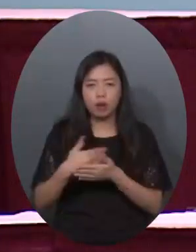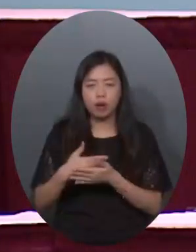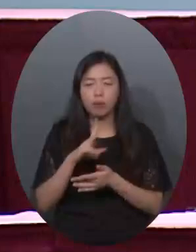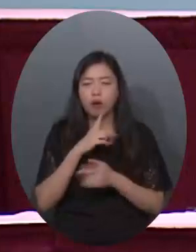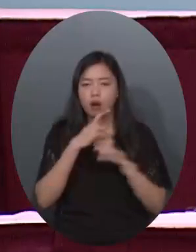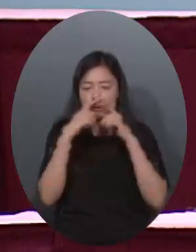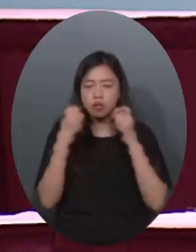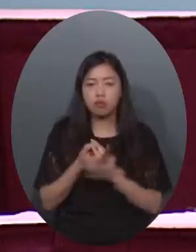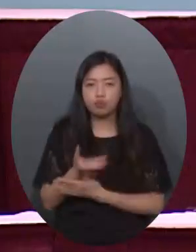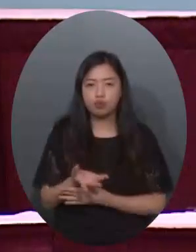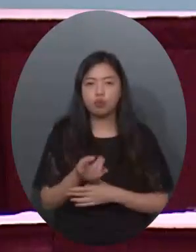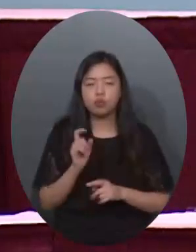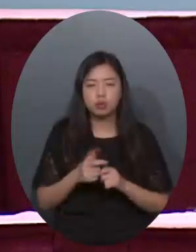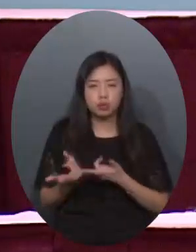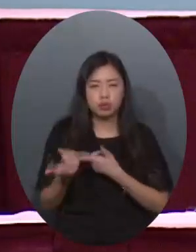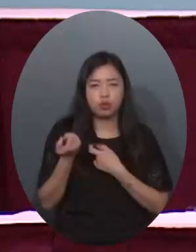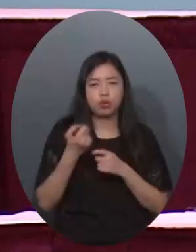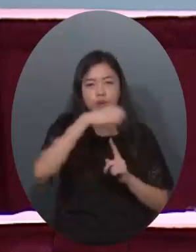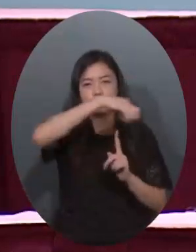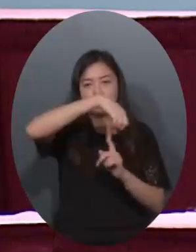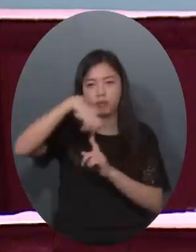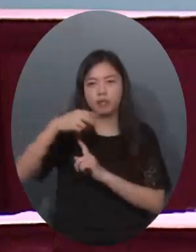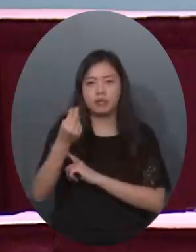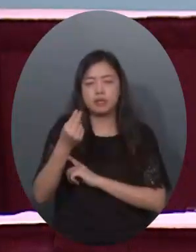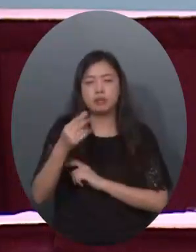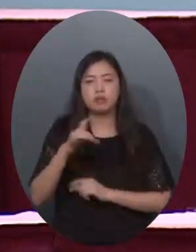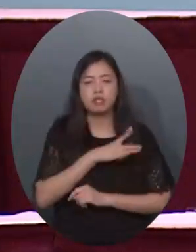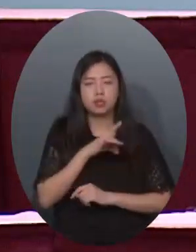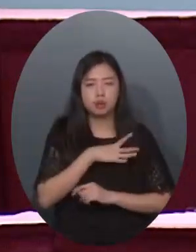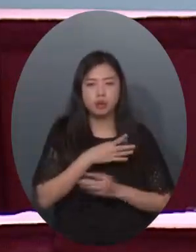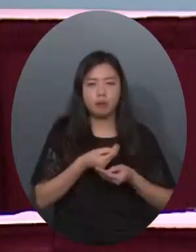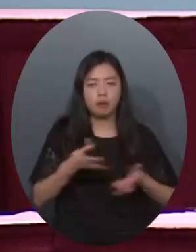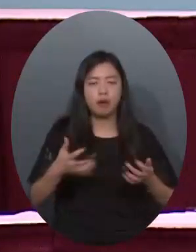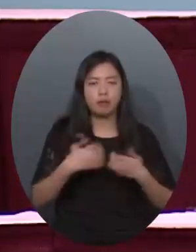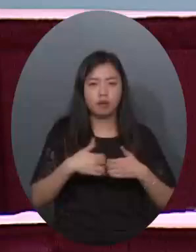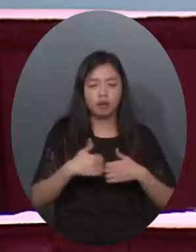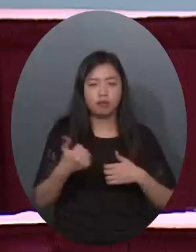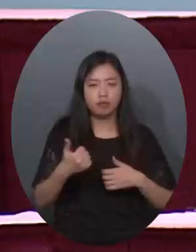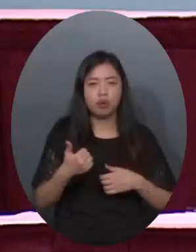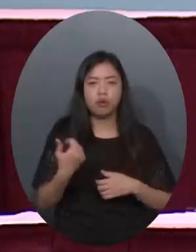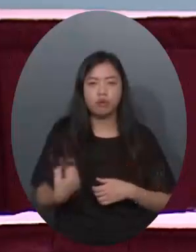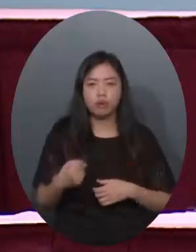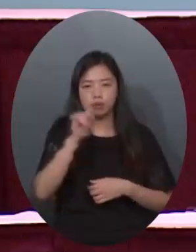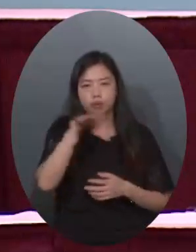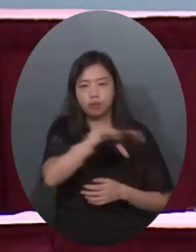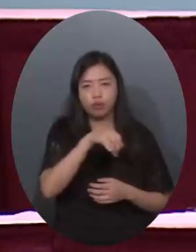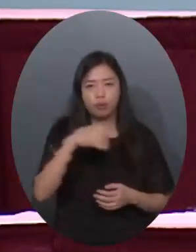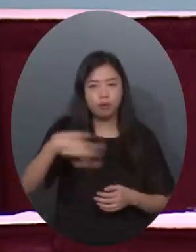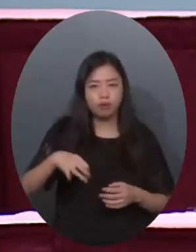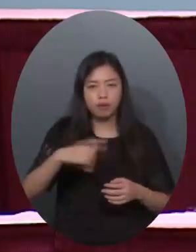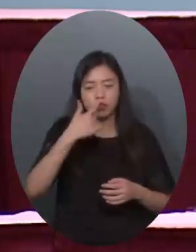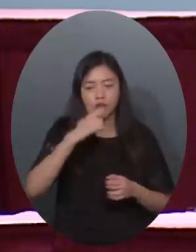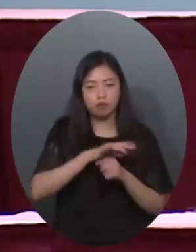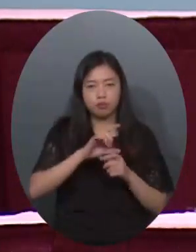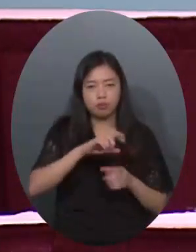到最近在20個車站設置的自動派發機，以方便市民領取免費的新型